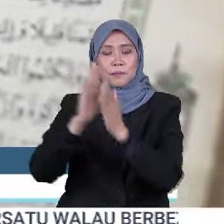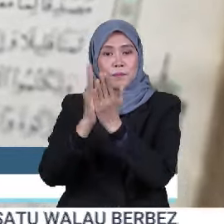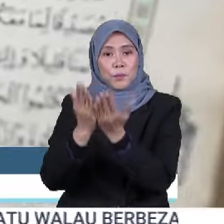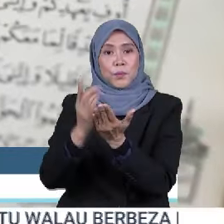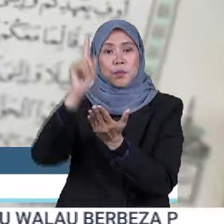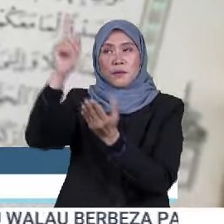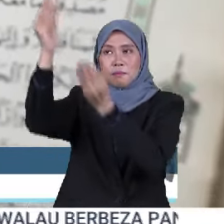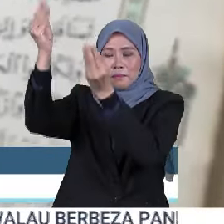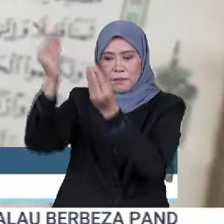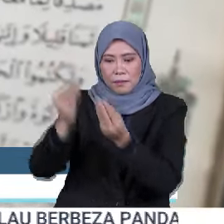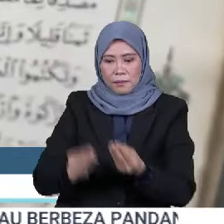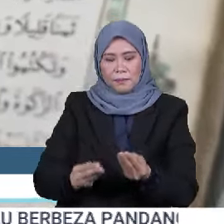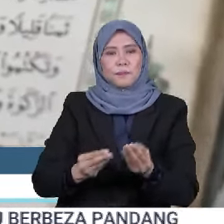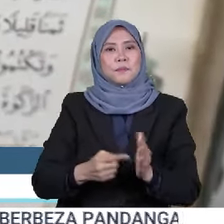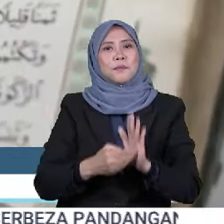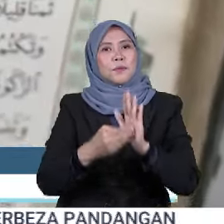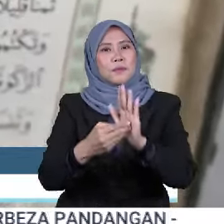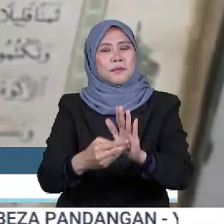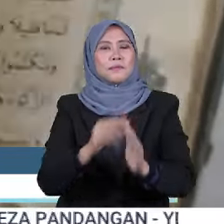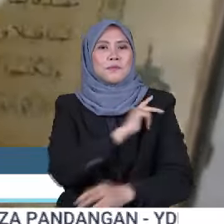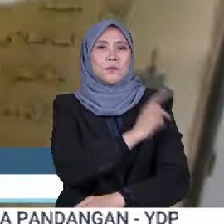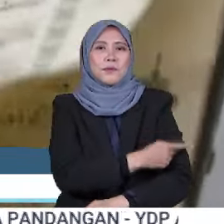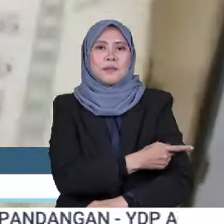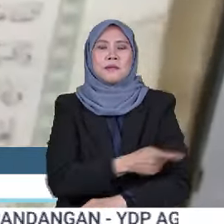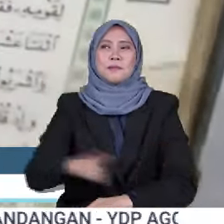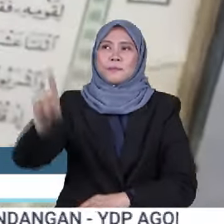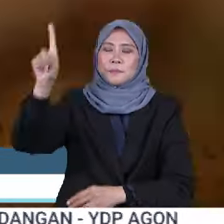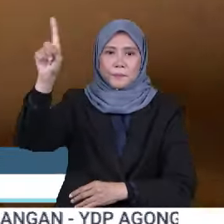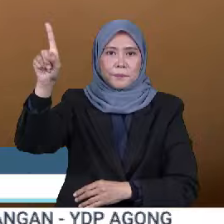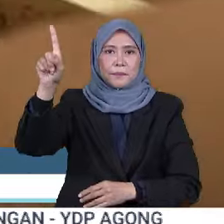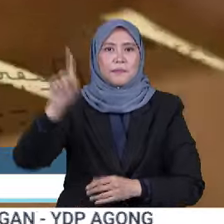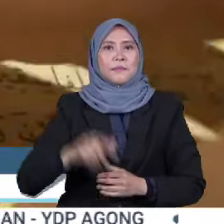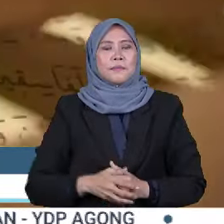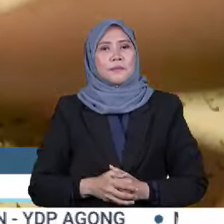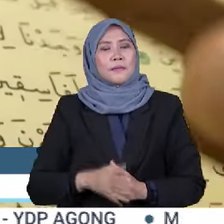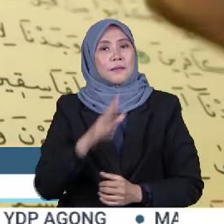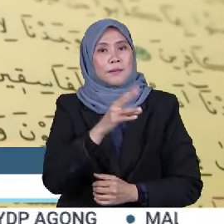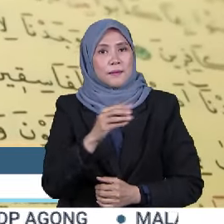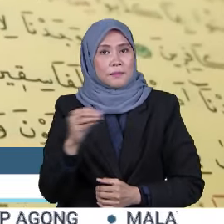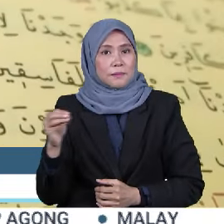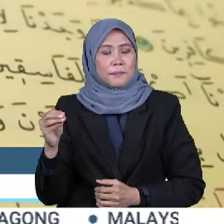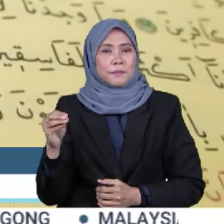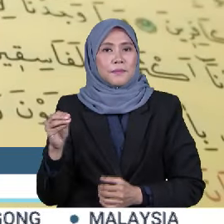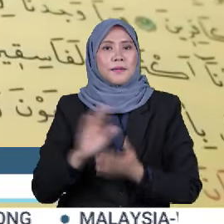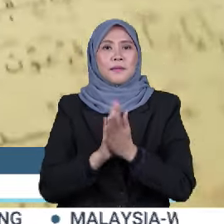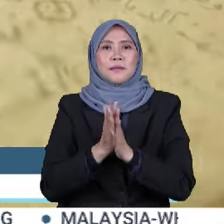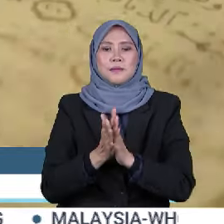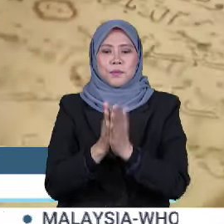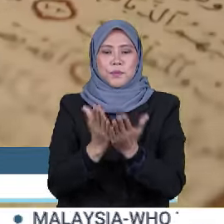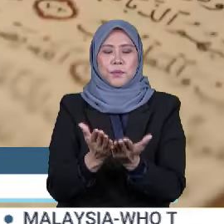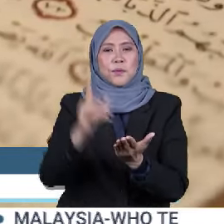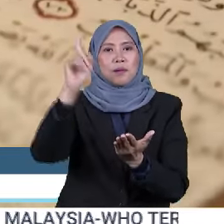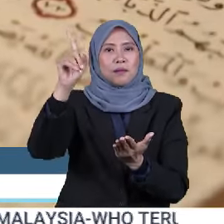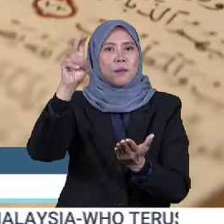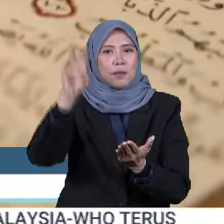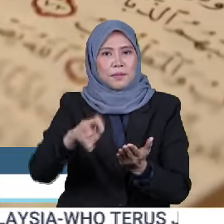Al-Quran juga sebagai bukti ketinggian dan kekuasaan Allah Subhanahu wa taala. Justeru, ia menjadi kitab suci yang